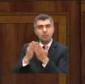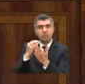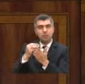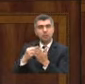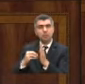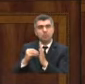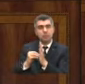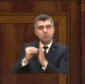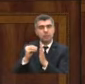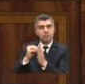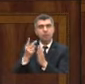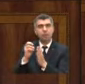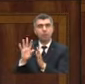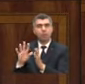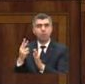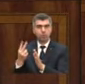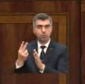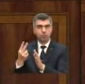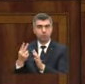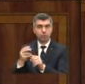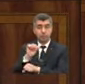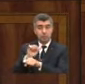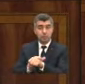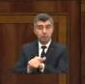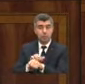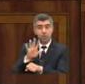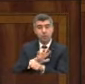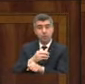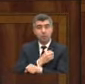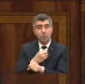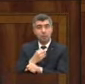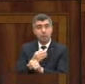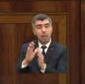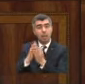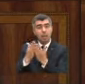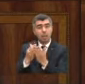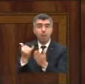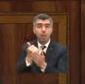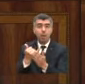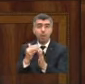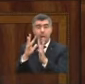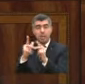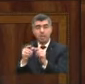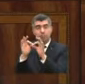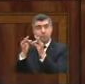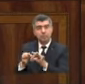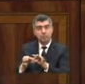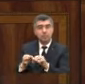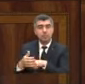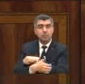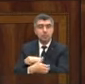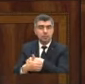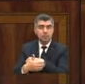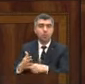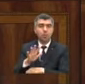حتى 2025. راه لا اصلاح للتغطيه الاجتماعيه الا ما كانش هذا السجل الاجتماعي، الا ما كانش السجل